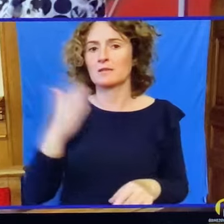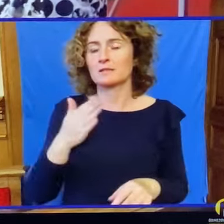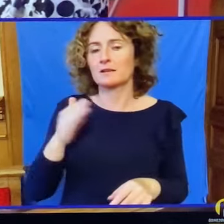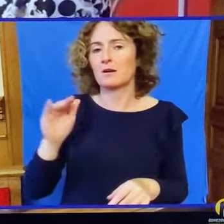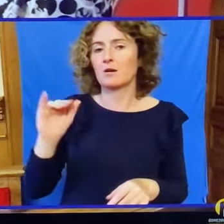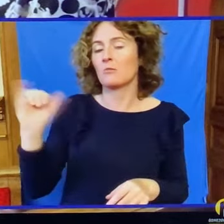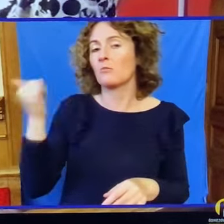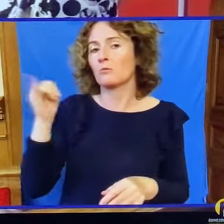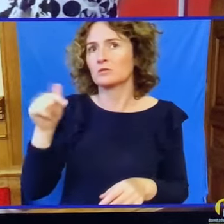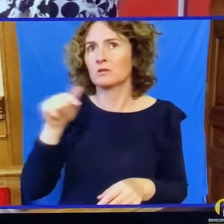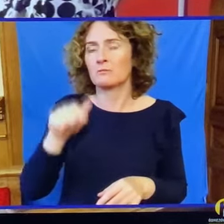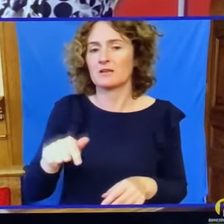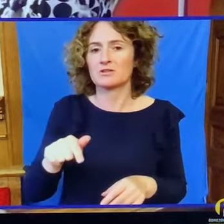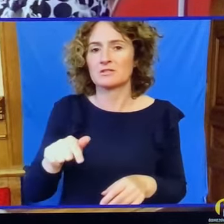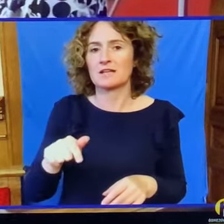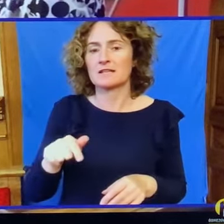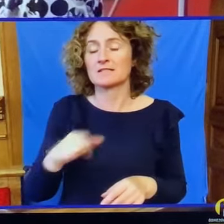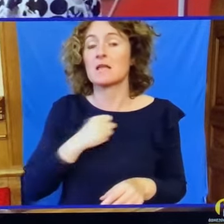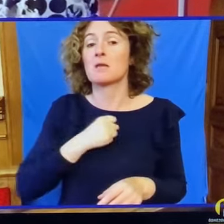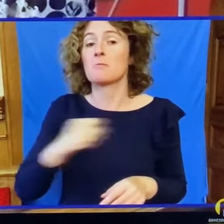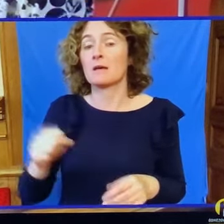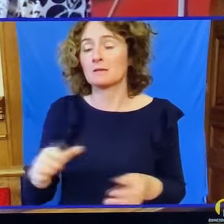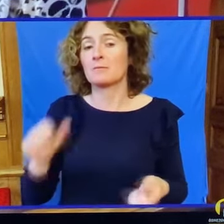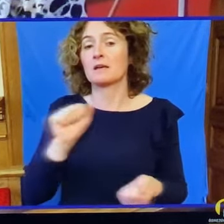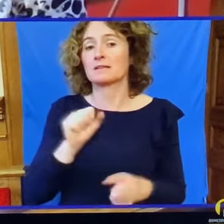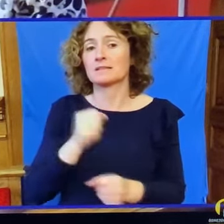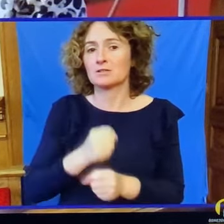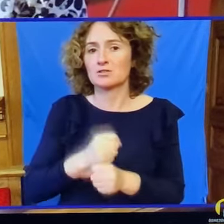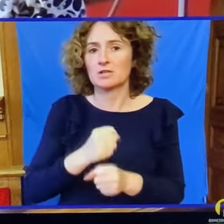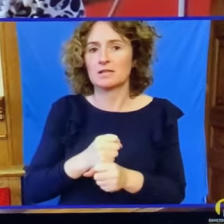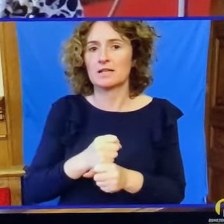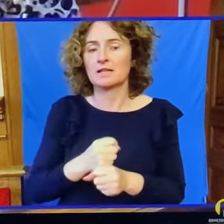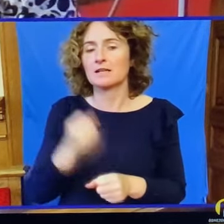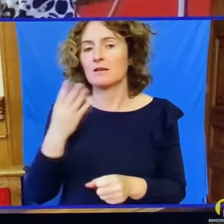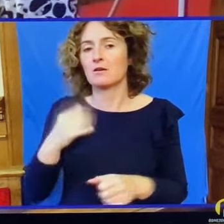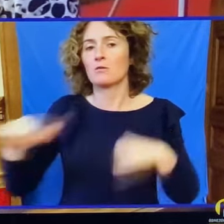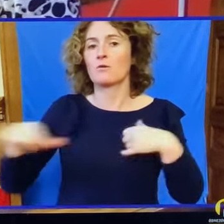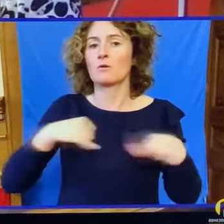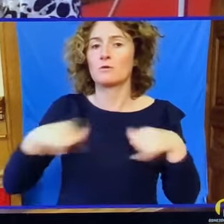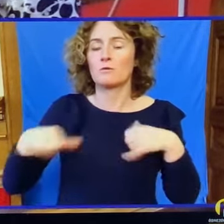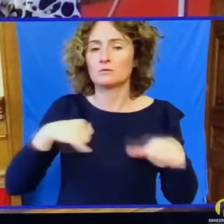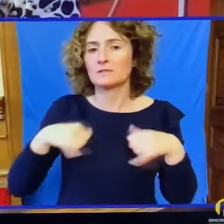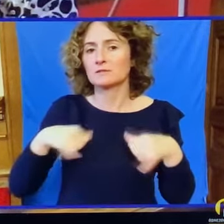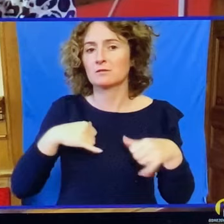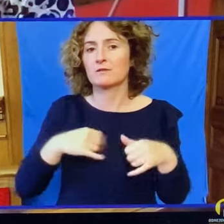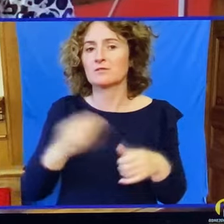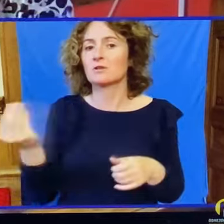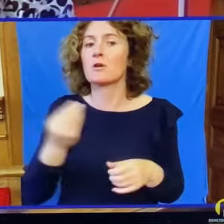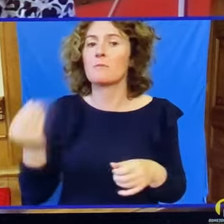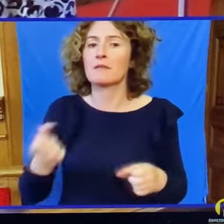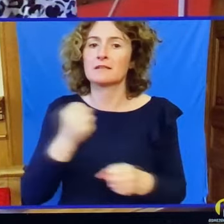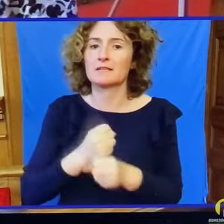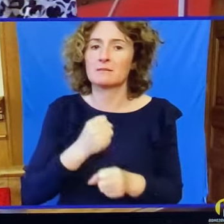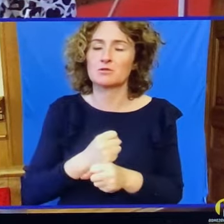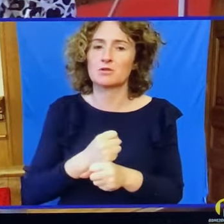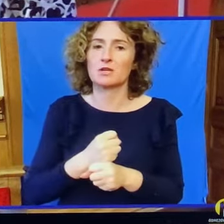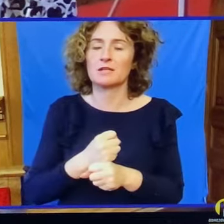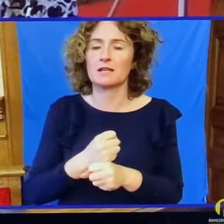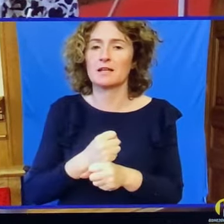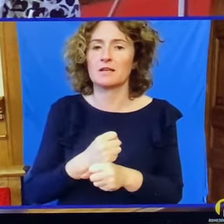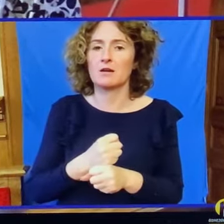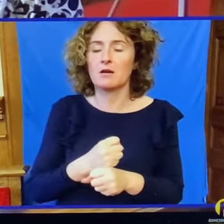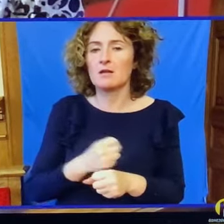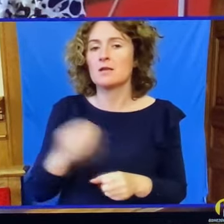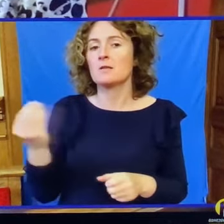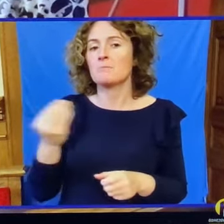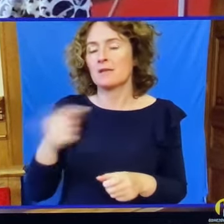bátor város, miért nem meri azt mondani, nem fizetünk adót, ha nem kapunk érte semmit. Ha ez a